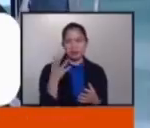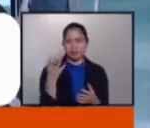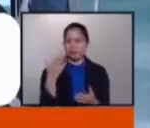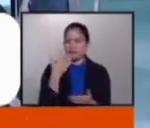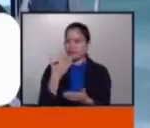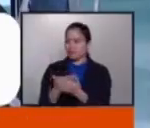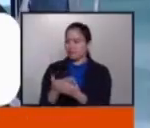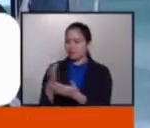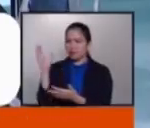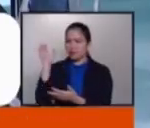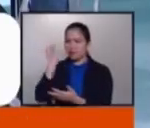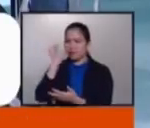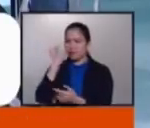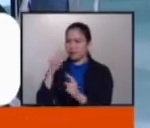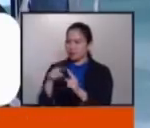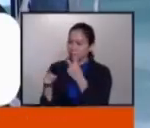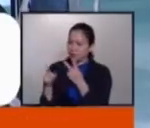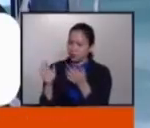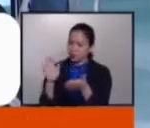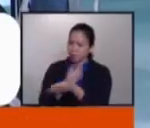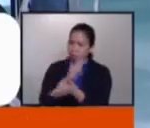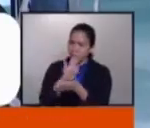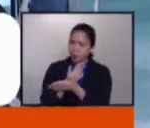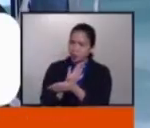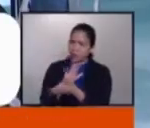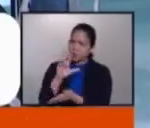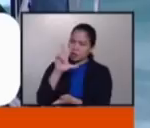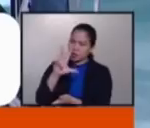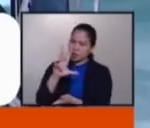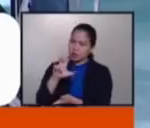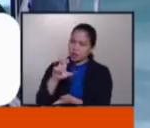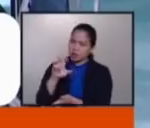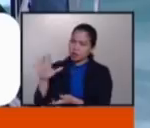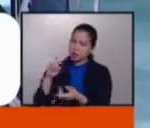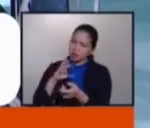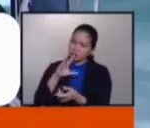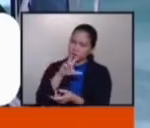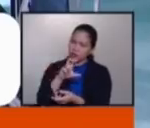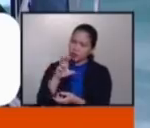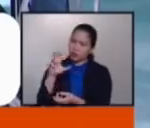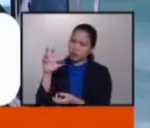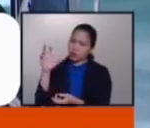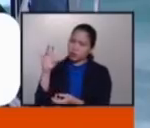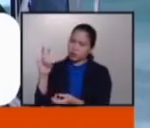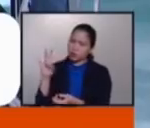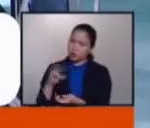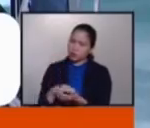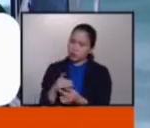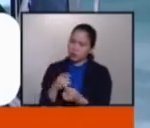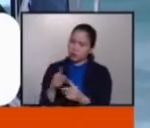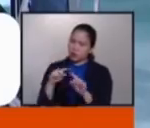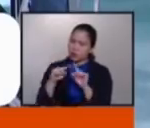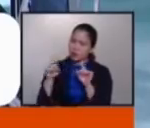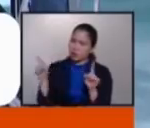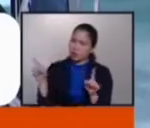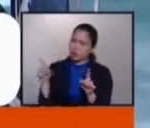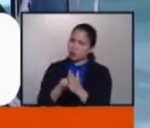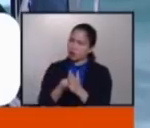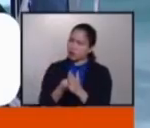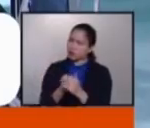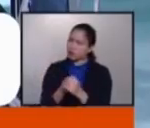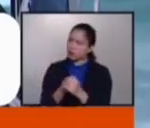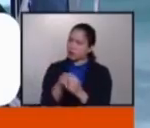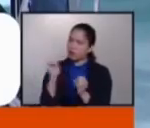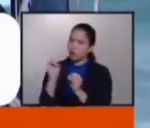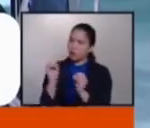pakinggan. Sa biglang tingin dito sa papel, 305, 307, lamang pa kayo ng 2 pesos sa minimum. Ang system, 12 hours eh.